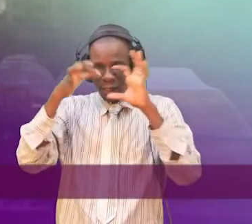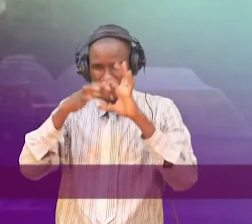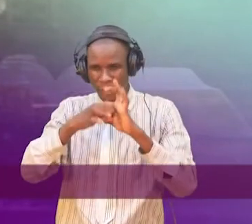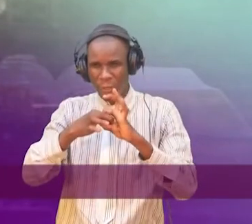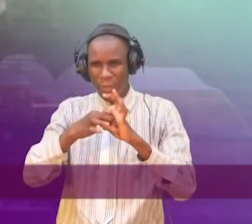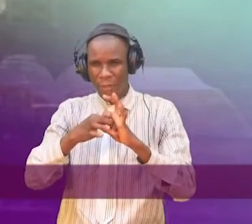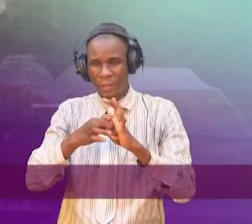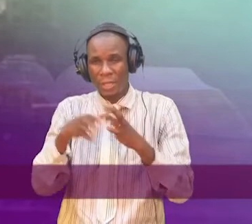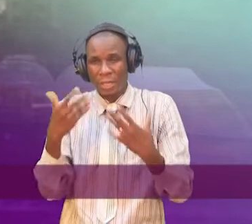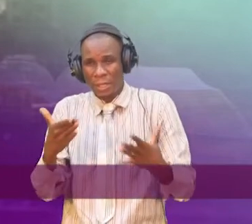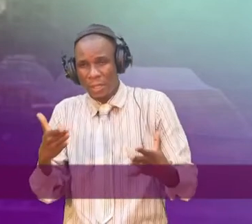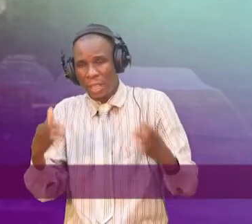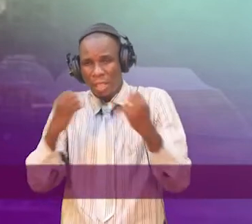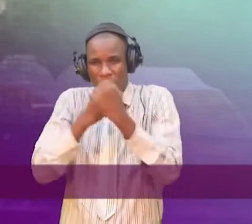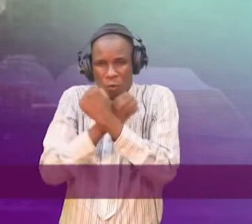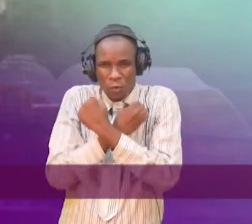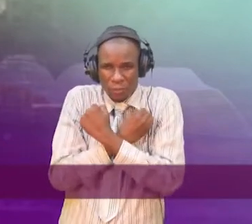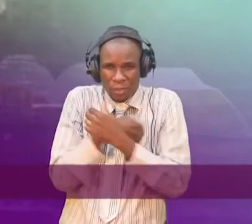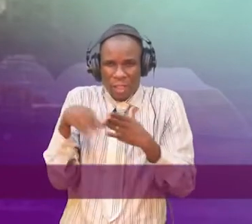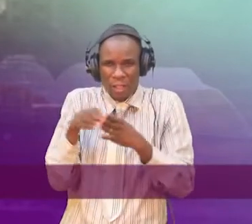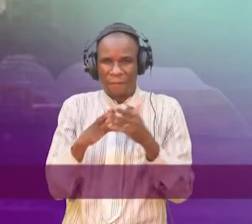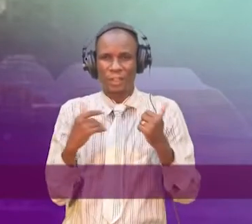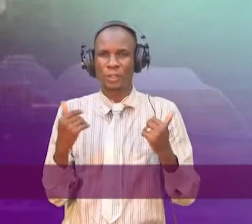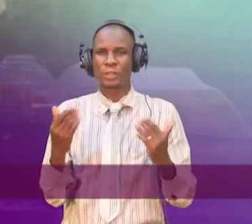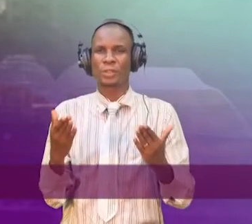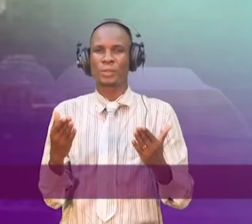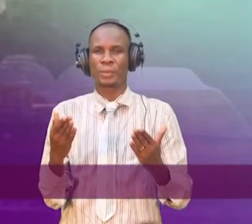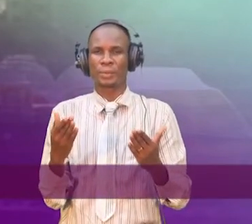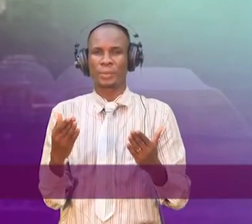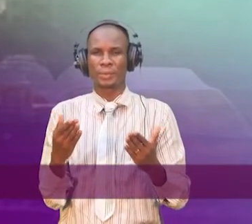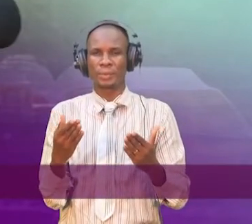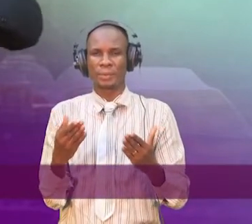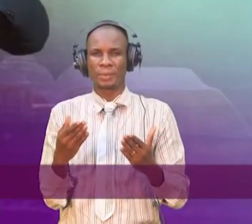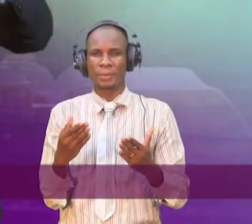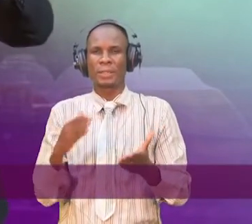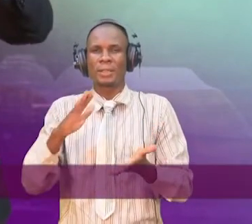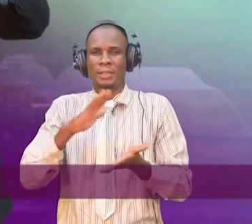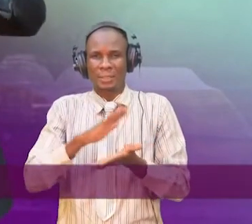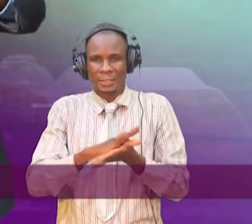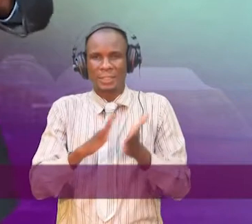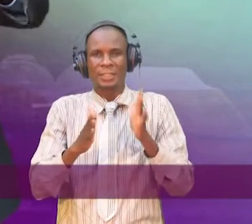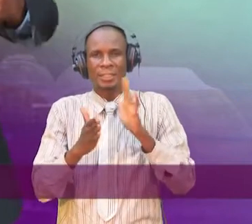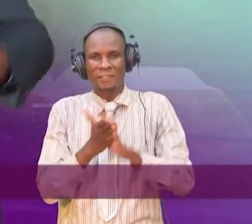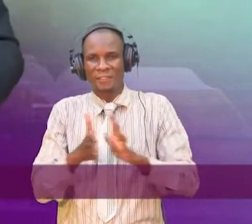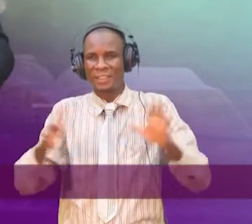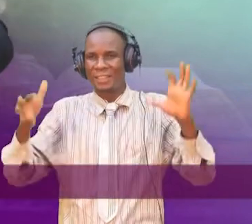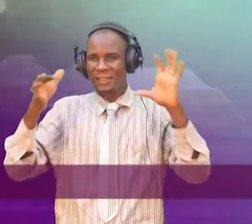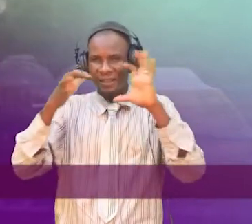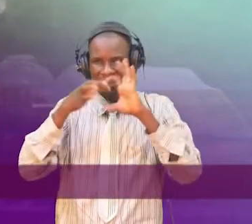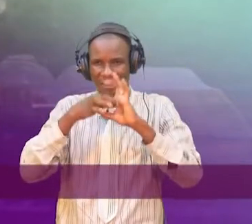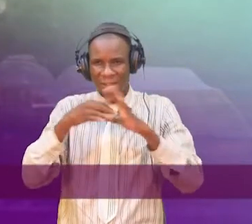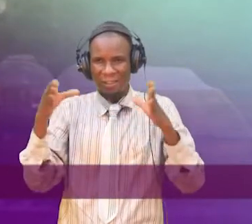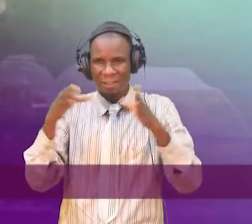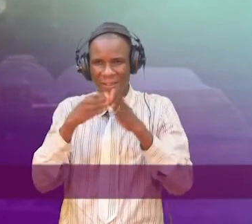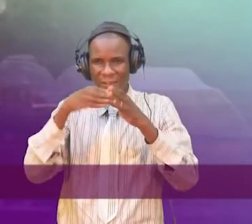Lisumu ekomisaka biso mbindo mpe na boyokani ya kala mbindo ezalaki lolenge oyo